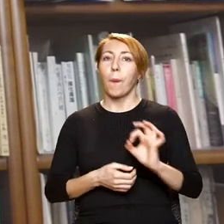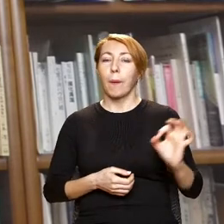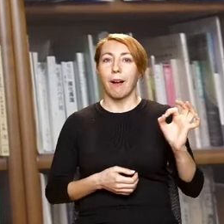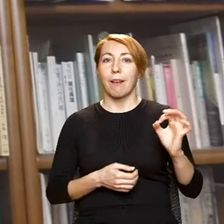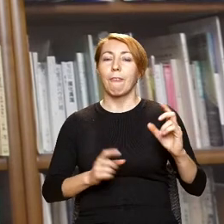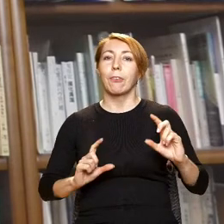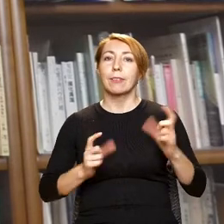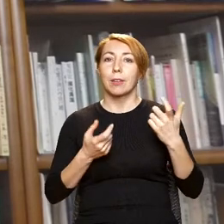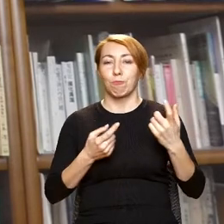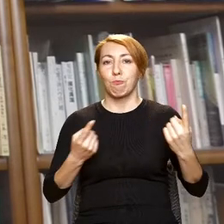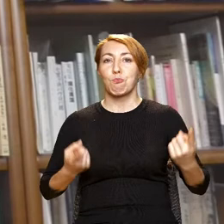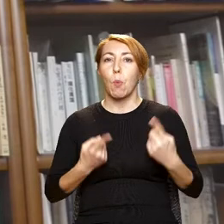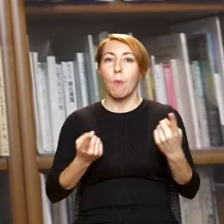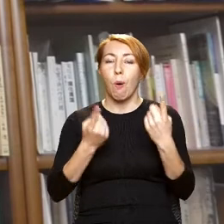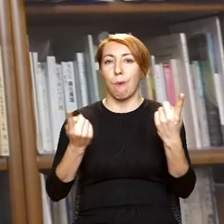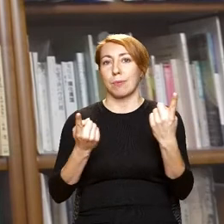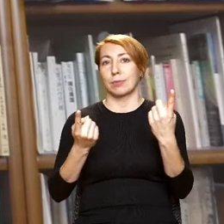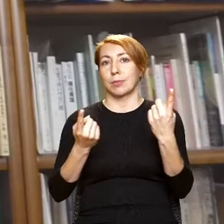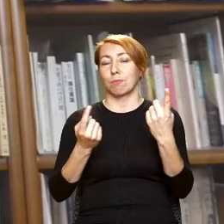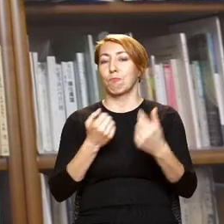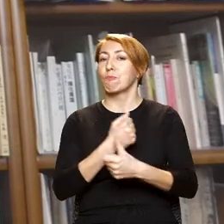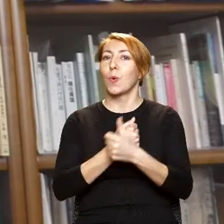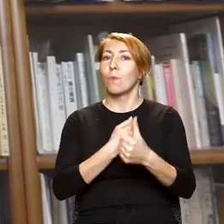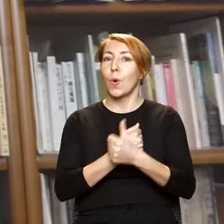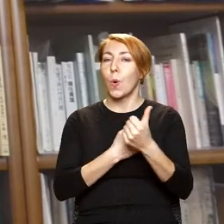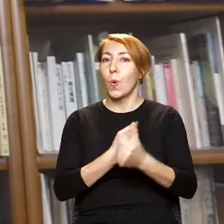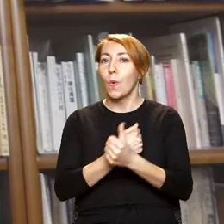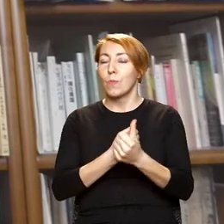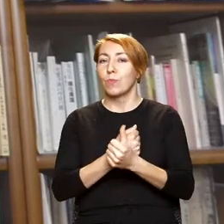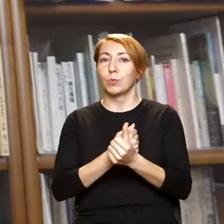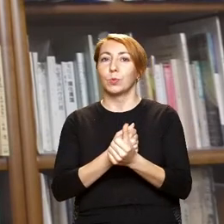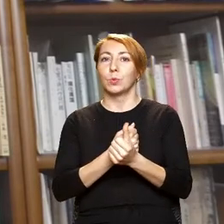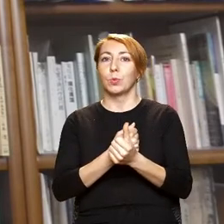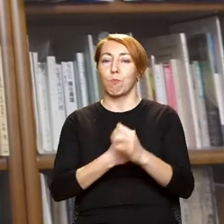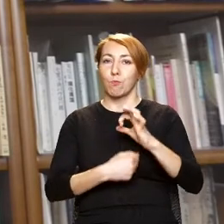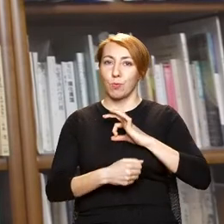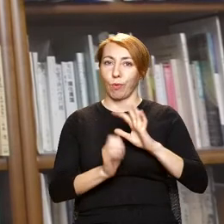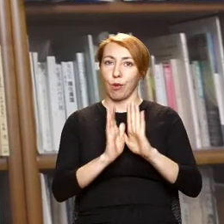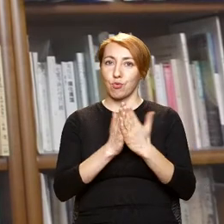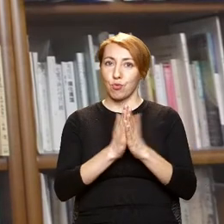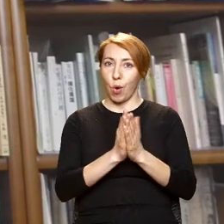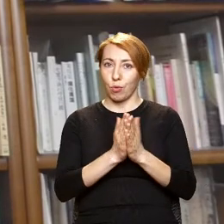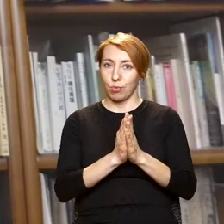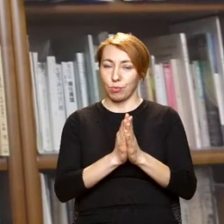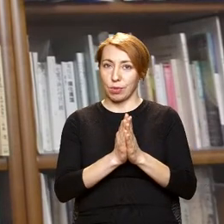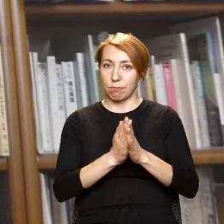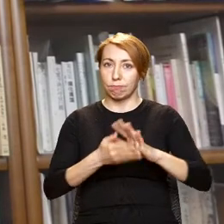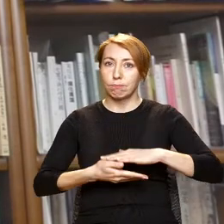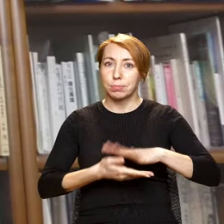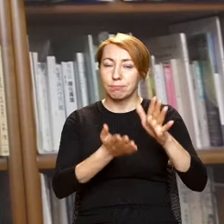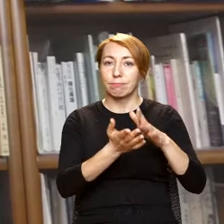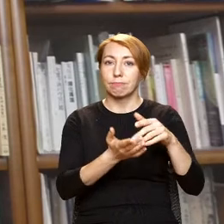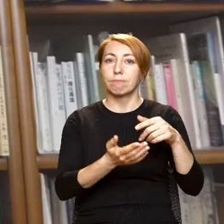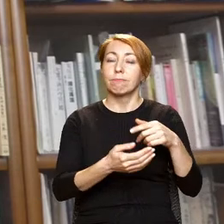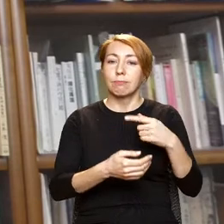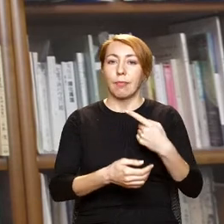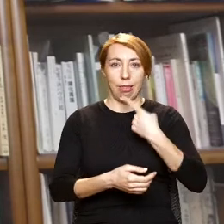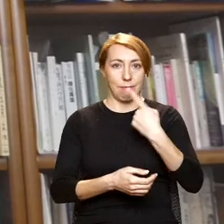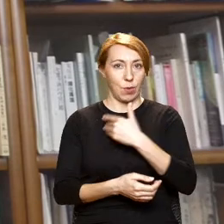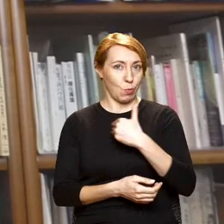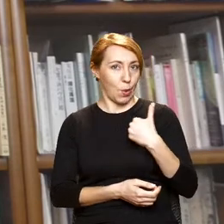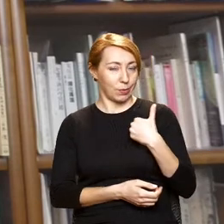wydarzenia promocyjnego związanego z publikacją mojej książki w języku polskim.